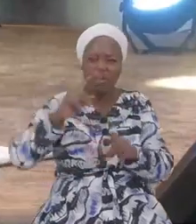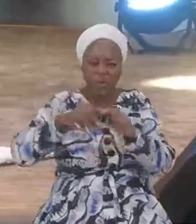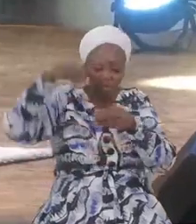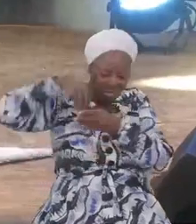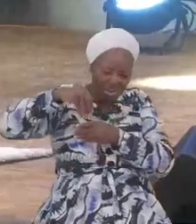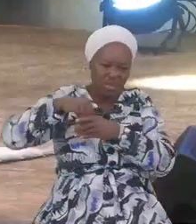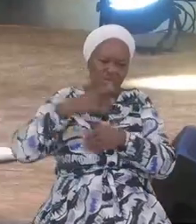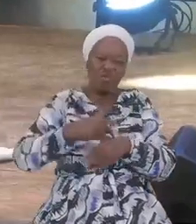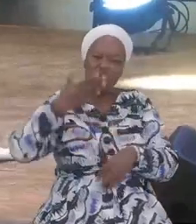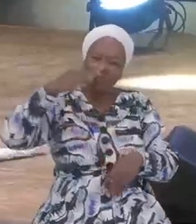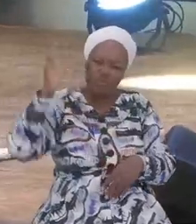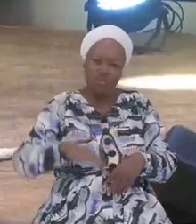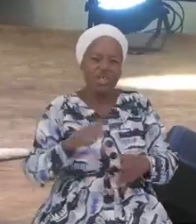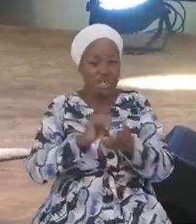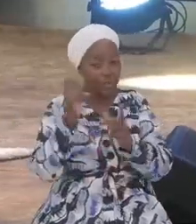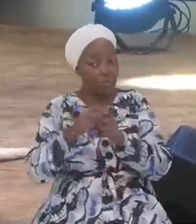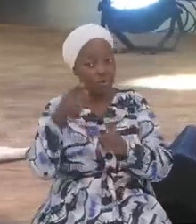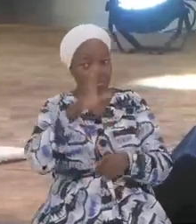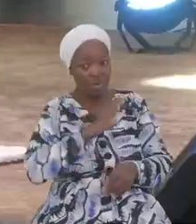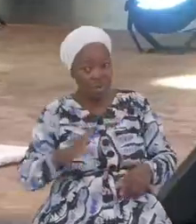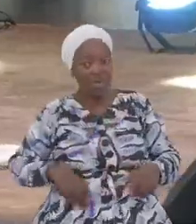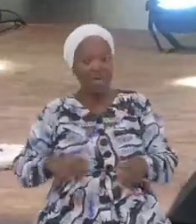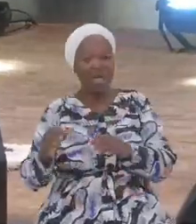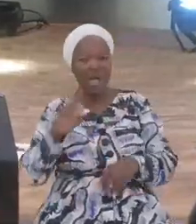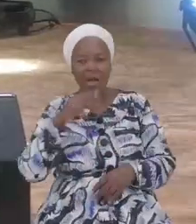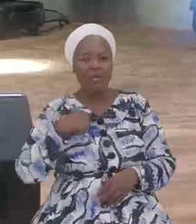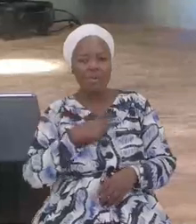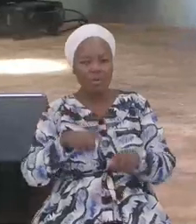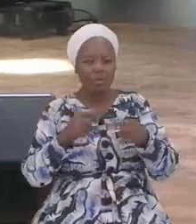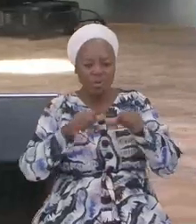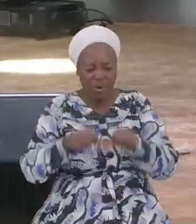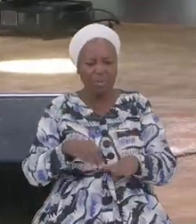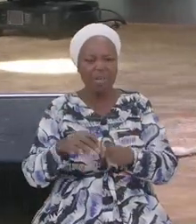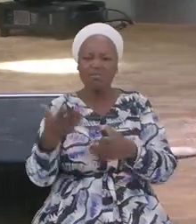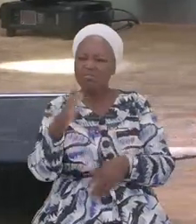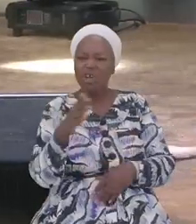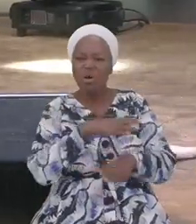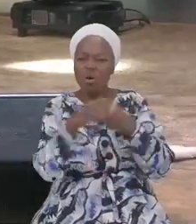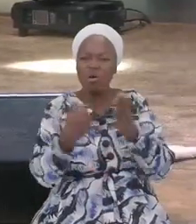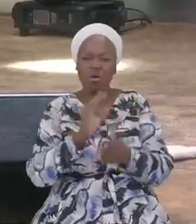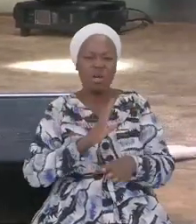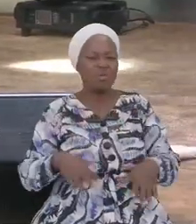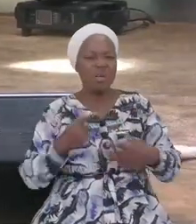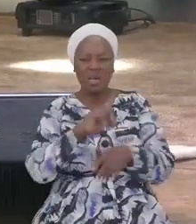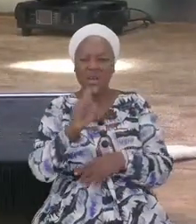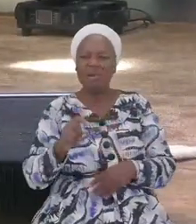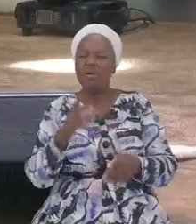ravisseurs. Voici les paroles de Christ. Comment allons-nous demeurer dans l'hypocrisie toute notre vie? Qu'est-ce que nous voulons